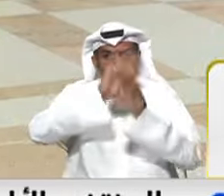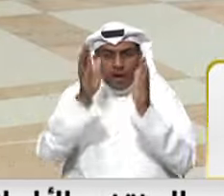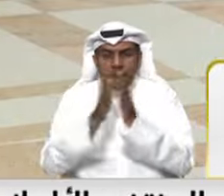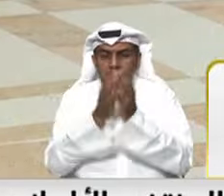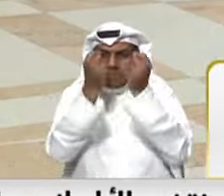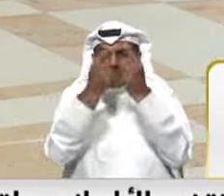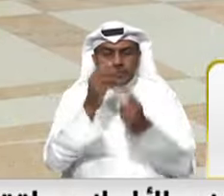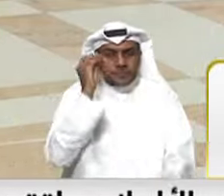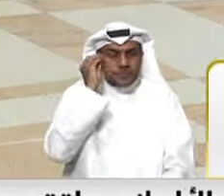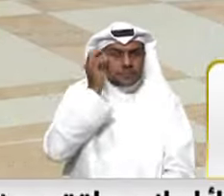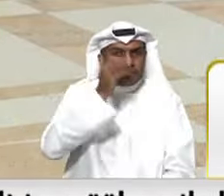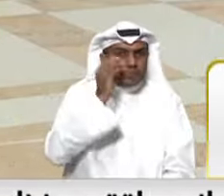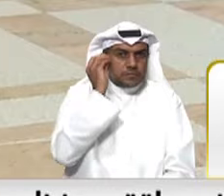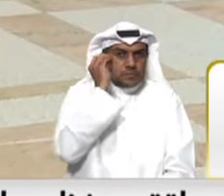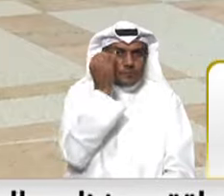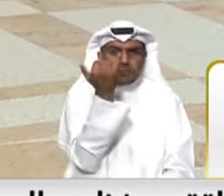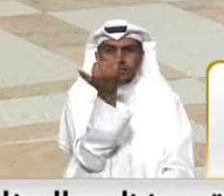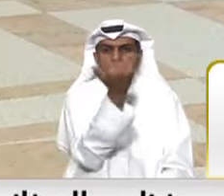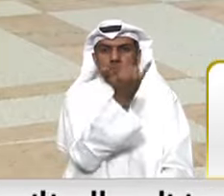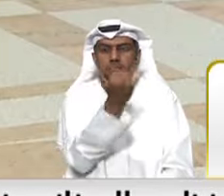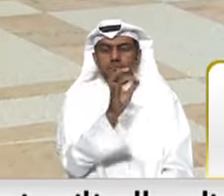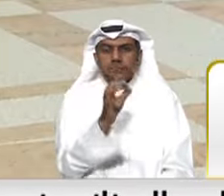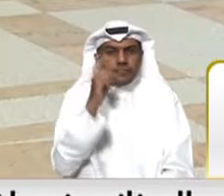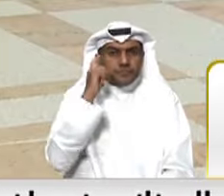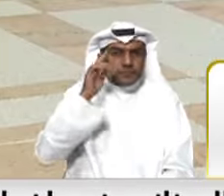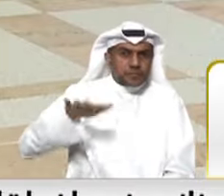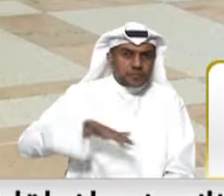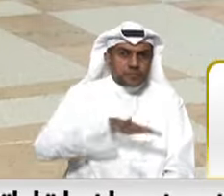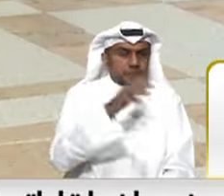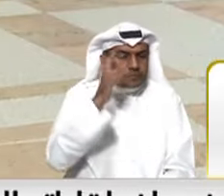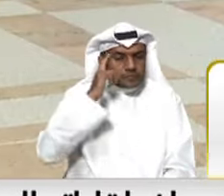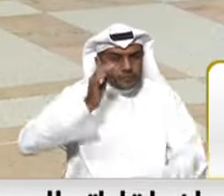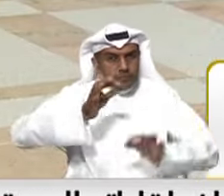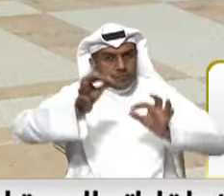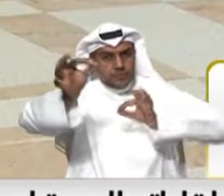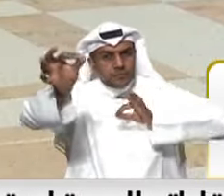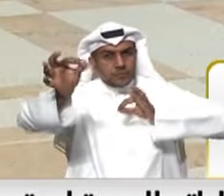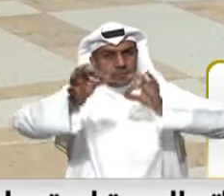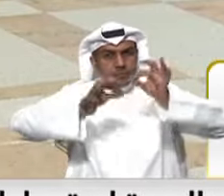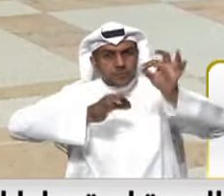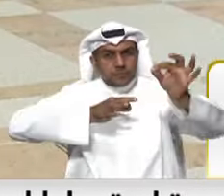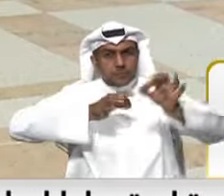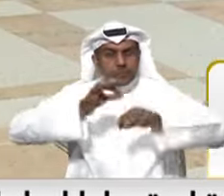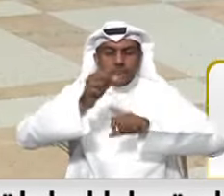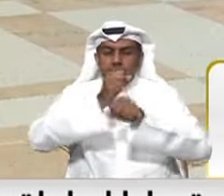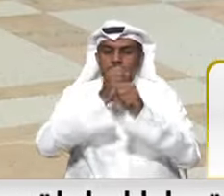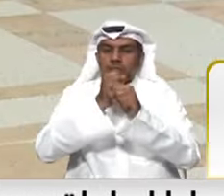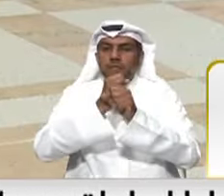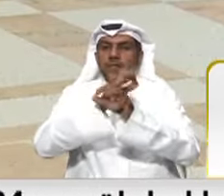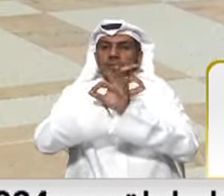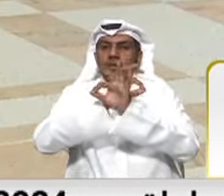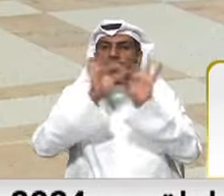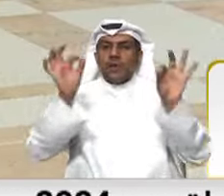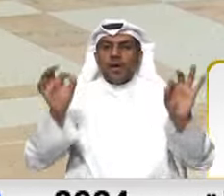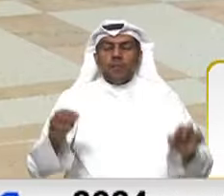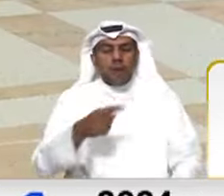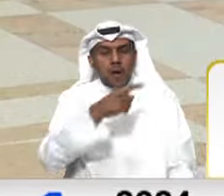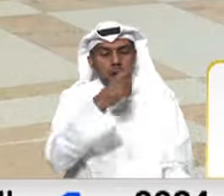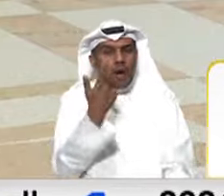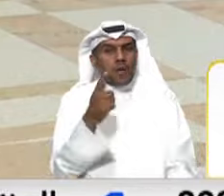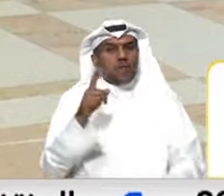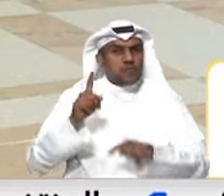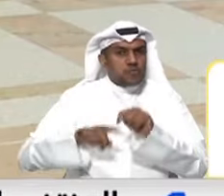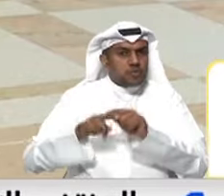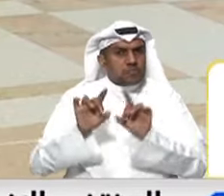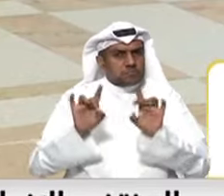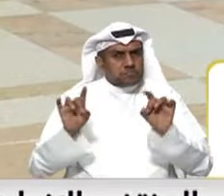اداره وعناصر جوله لذلك في خط خطه تشغيليه كامله لتتلا فى جميع المشاكل